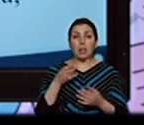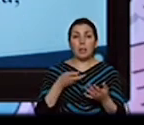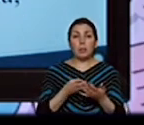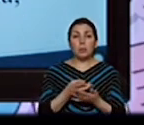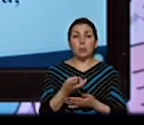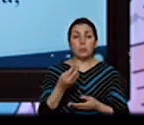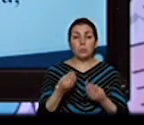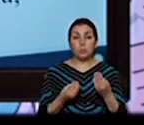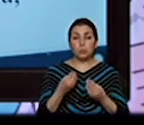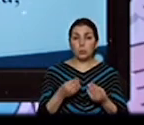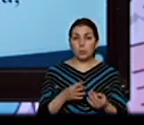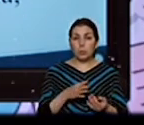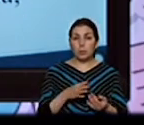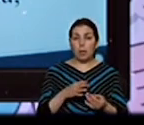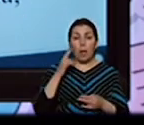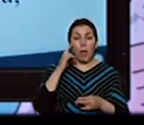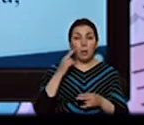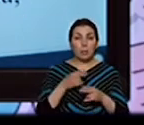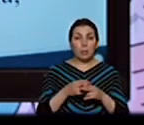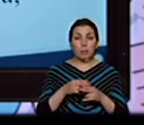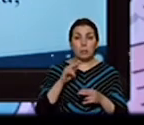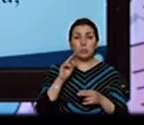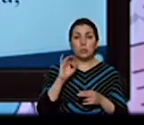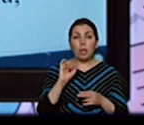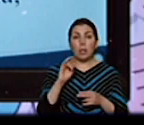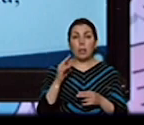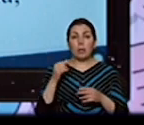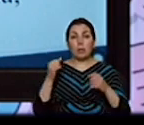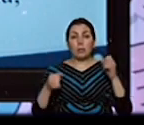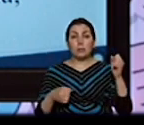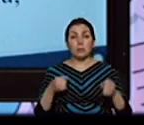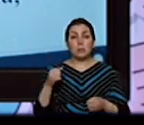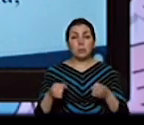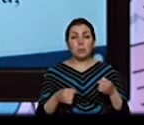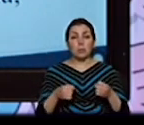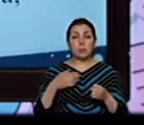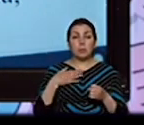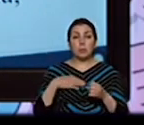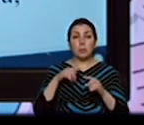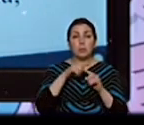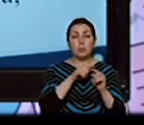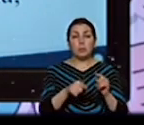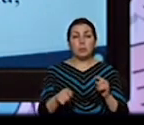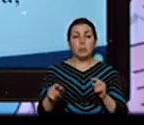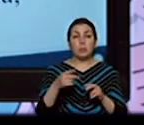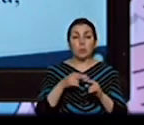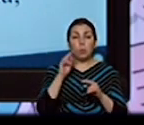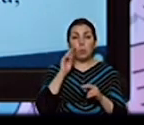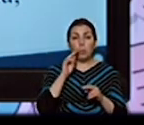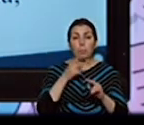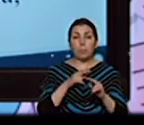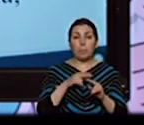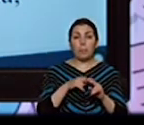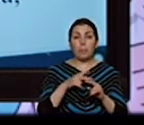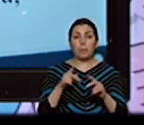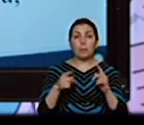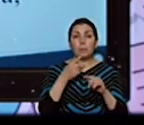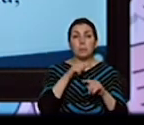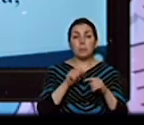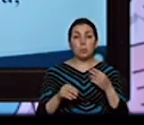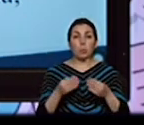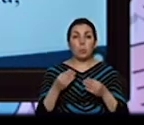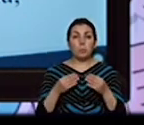uchdik. Akam chang'i bilan cho'qqidan pastga tushar va yana cho'qqiga